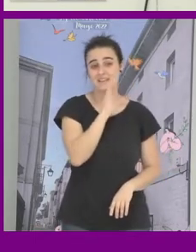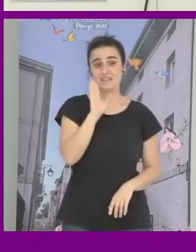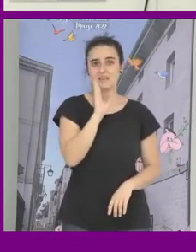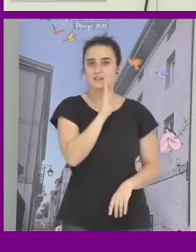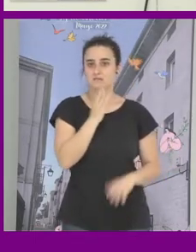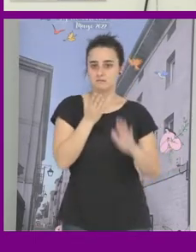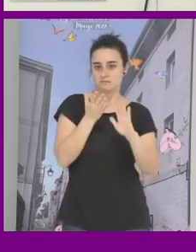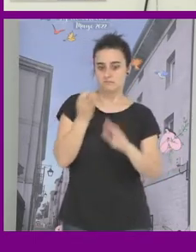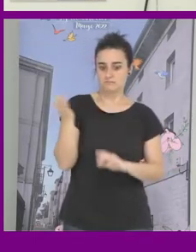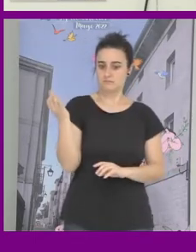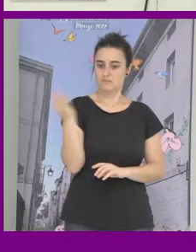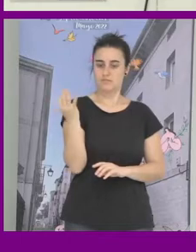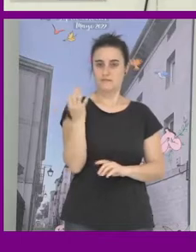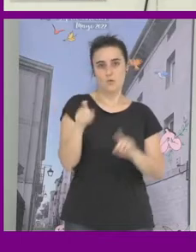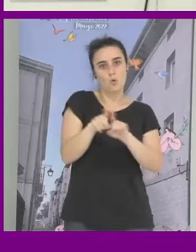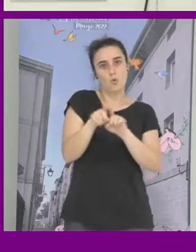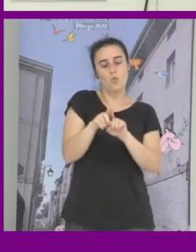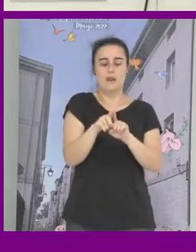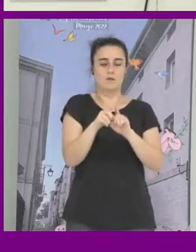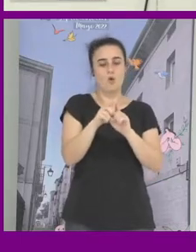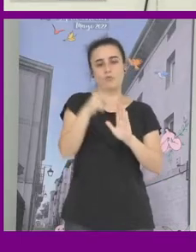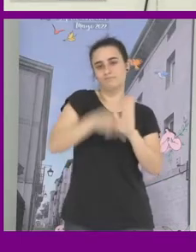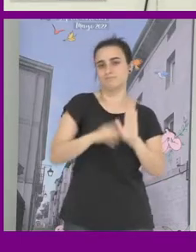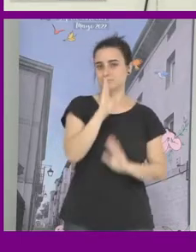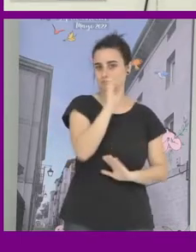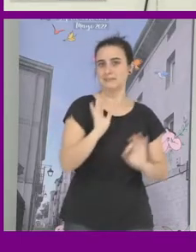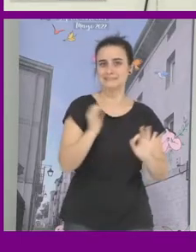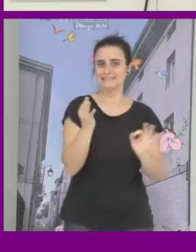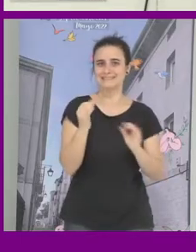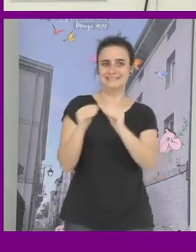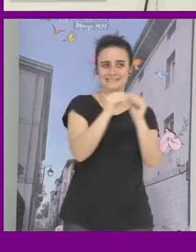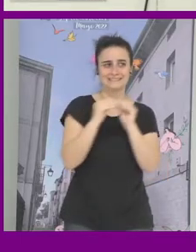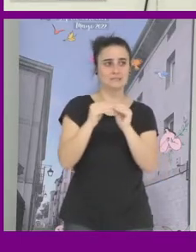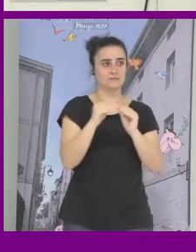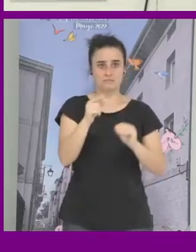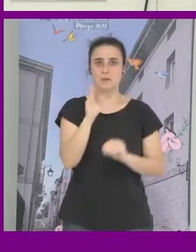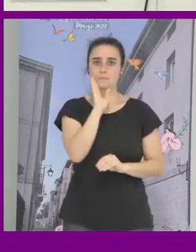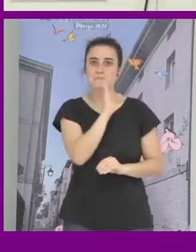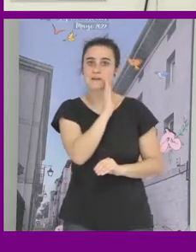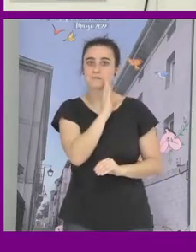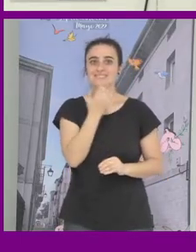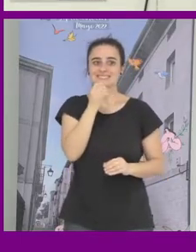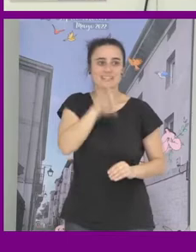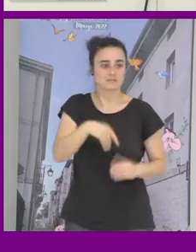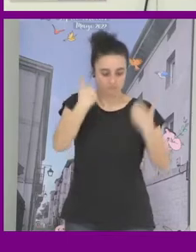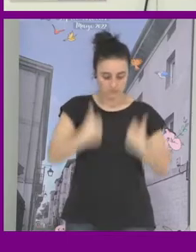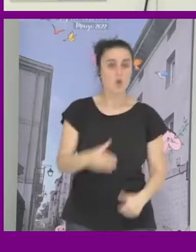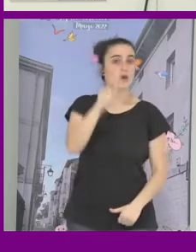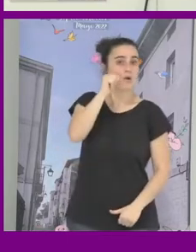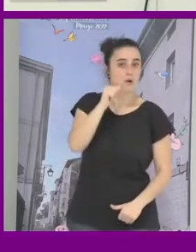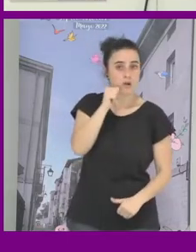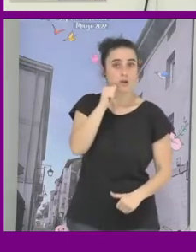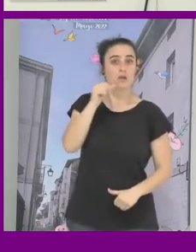hori dela hegemonikoki pentsatzen dena. Ama da, ia beti, ba, haurdun egoten dena eta umea